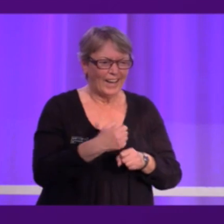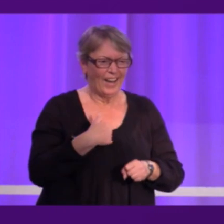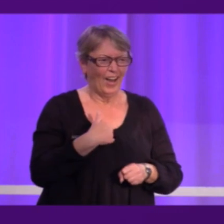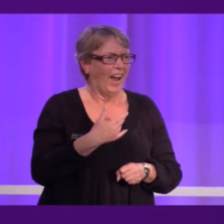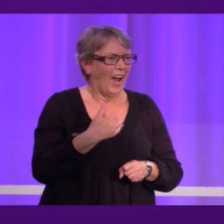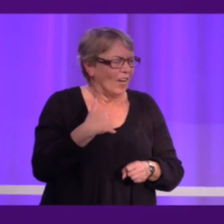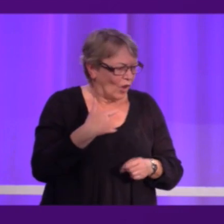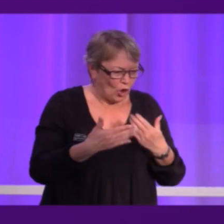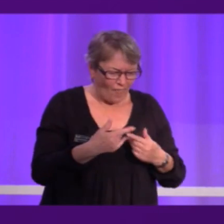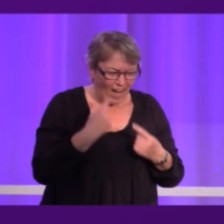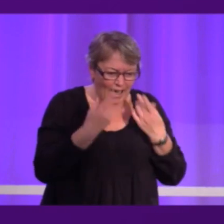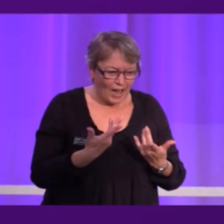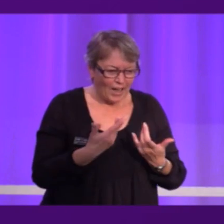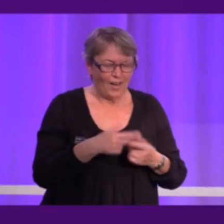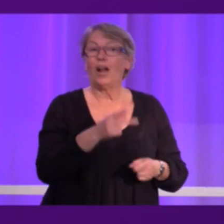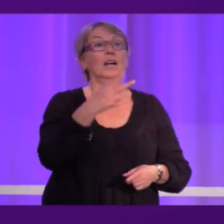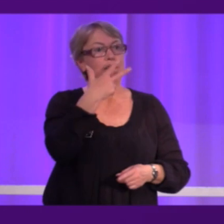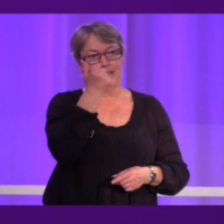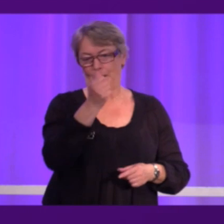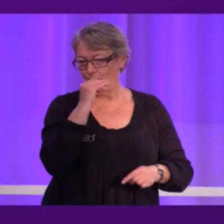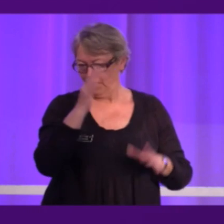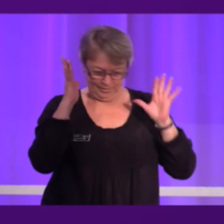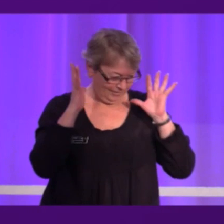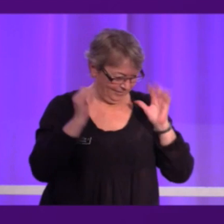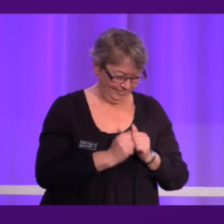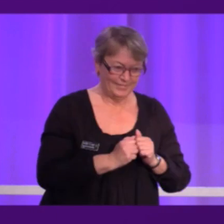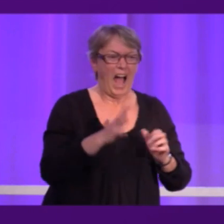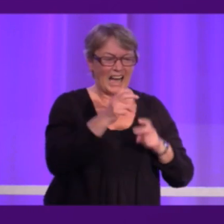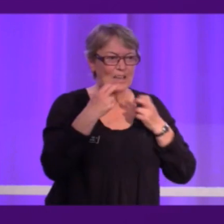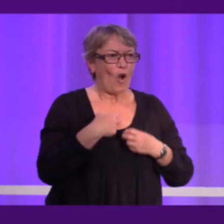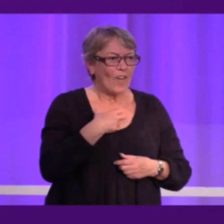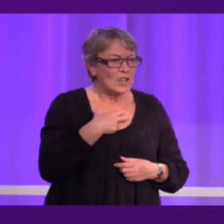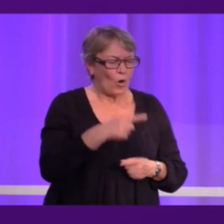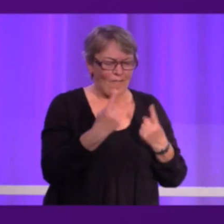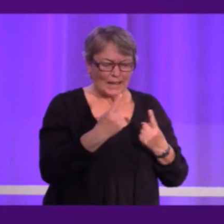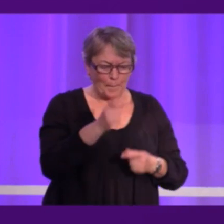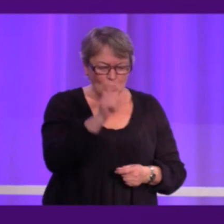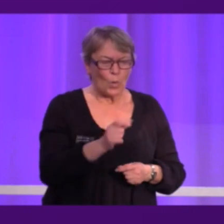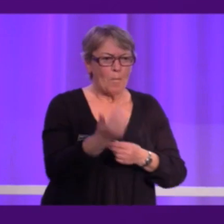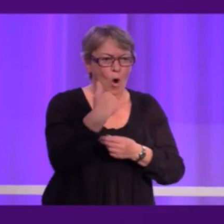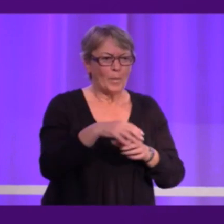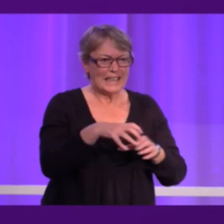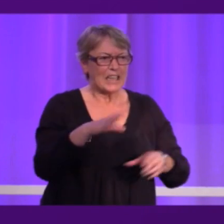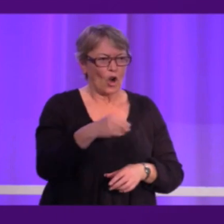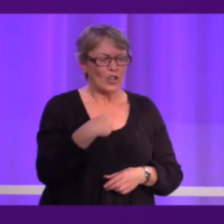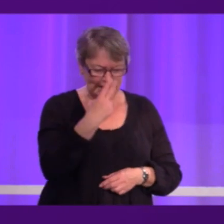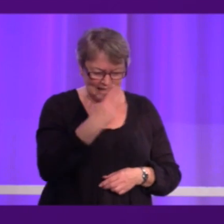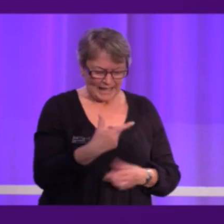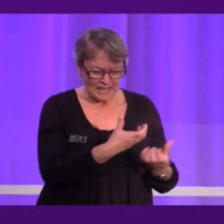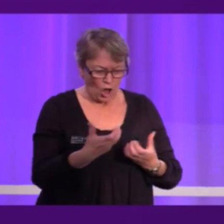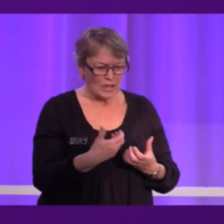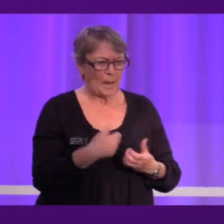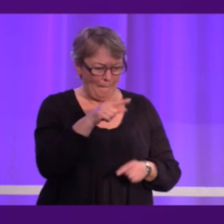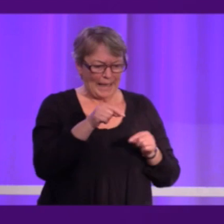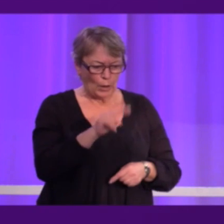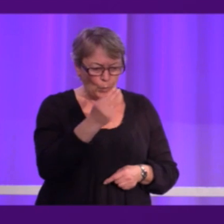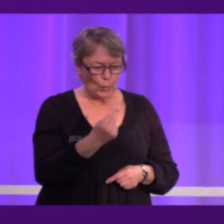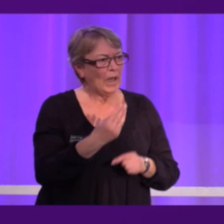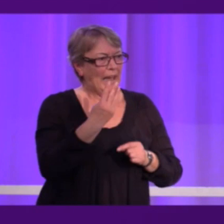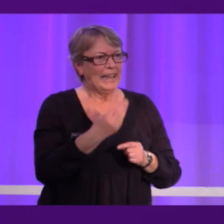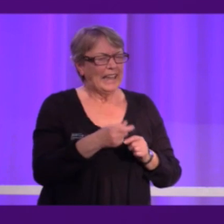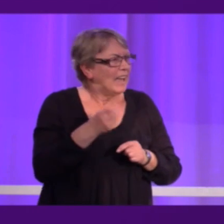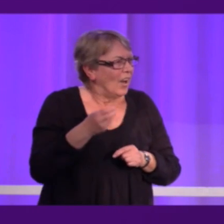som ska med och att jag behöver bärhjälp för att komma ombord, rodnat ansikte. Ansikte som skriker av fasa. Och den fantastiska personen bakom disken. Ja, jag ser att det saknas men lägger till det nu.